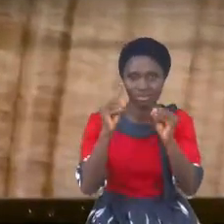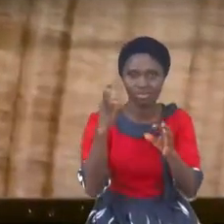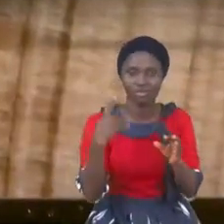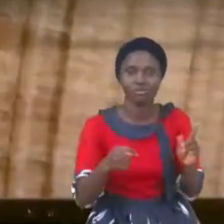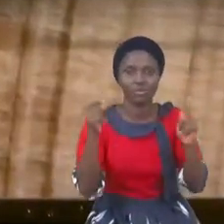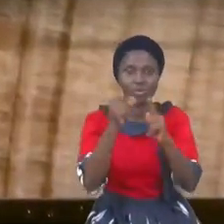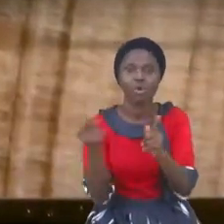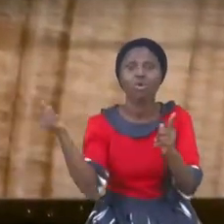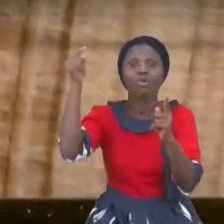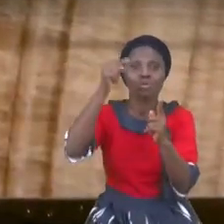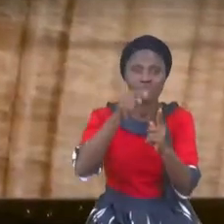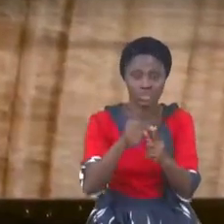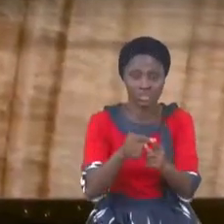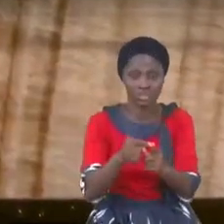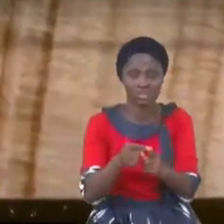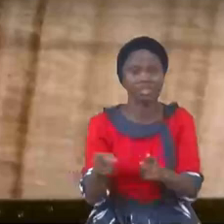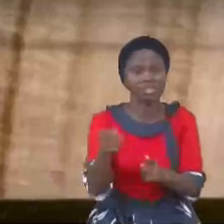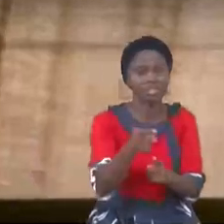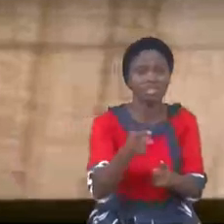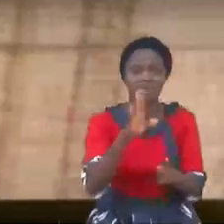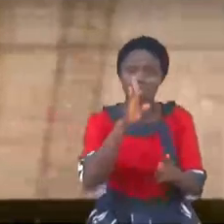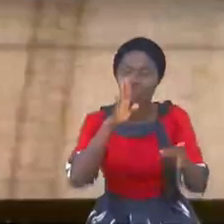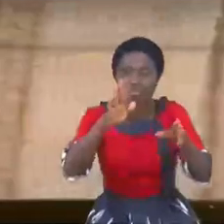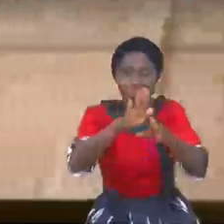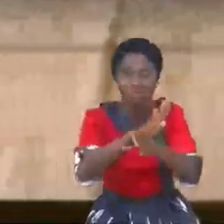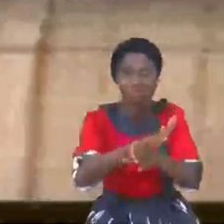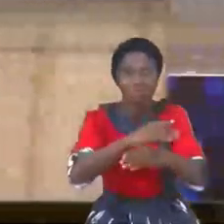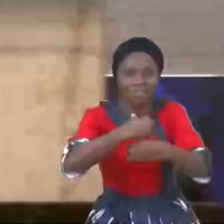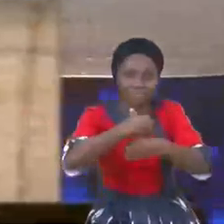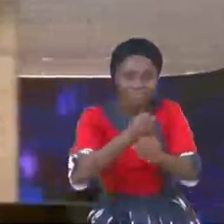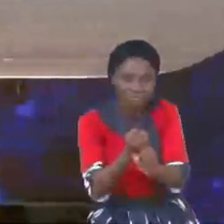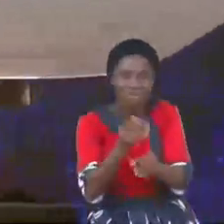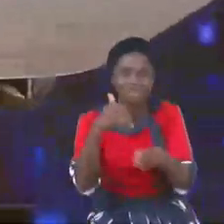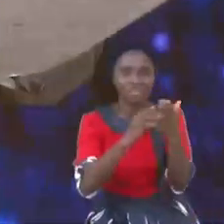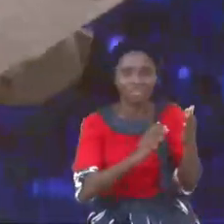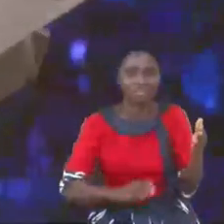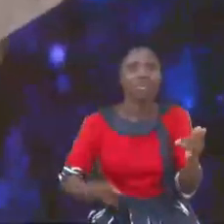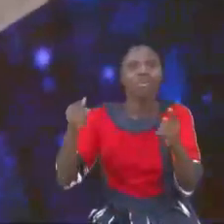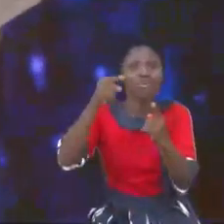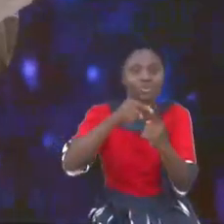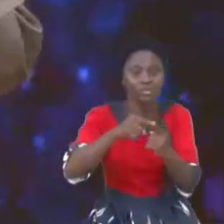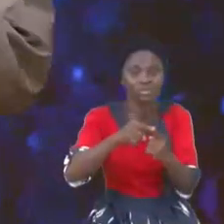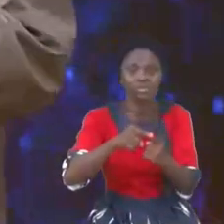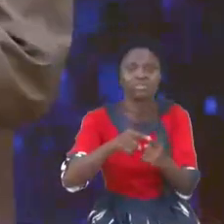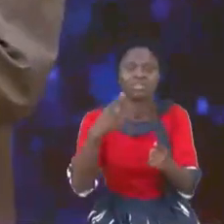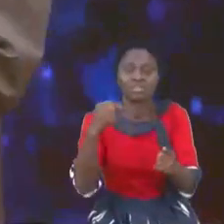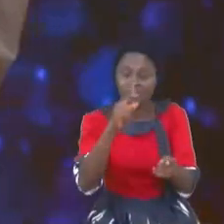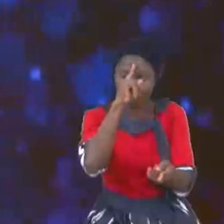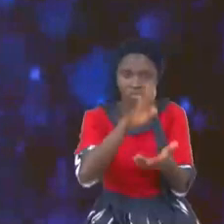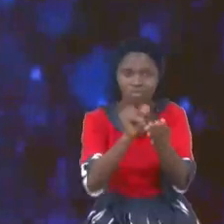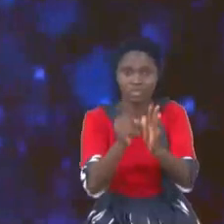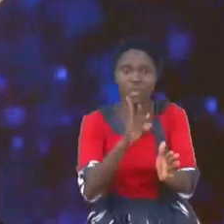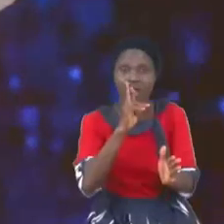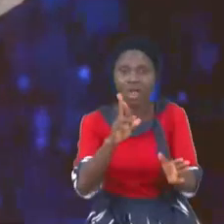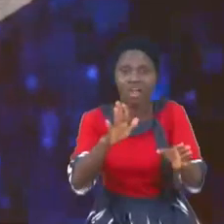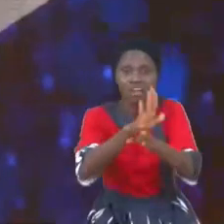les croyants soient formés en Christ, jusqu'à ce que ces croyants soient pleinement formés dans le Seigneur.